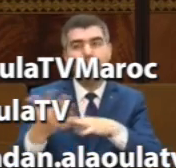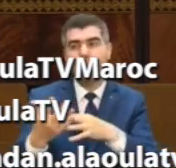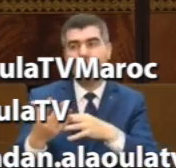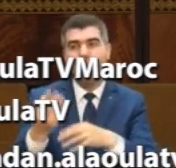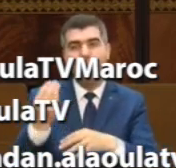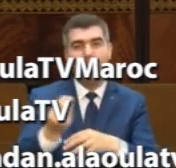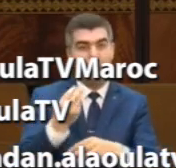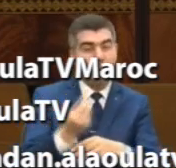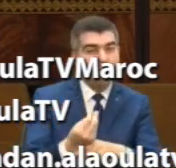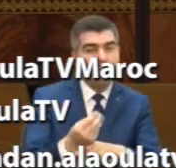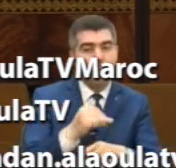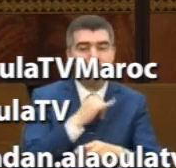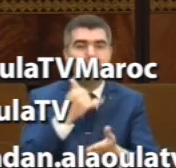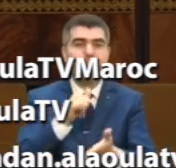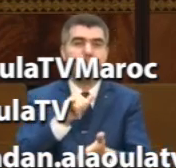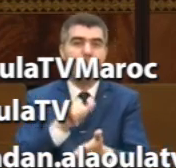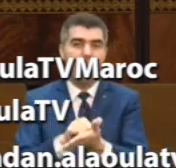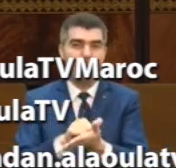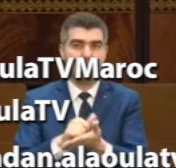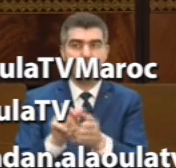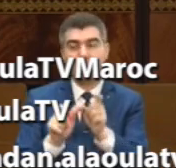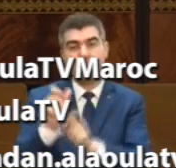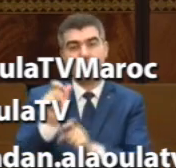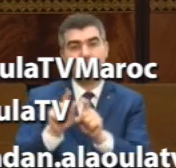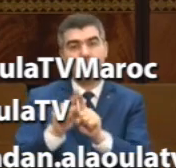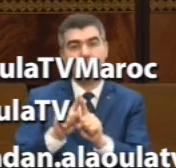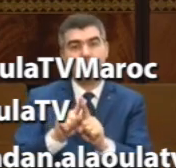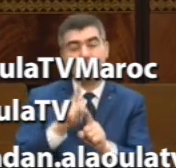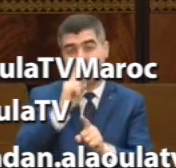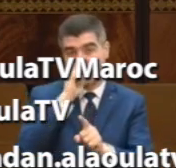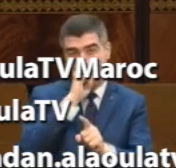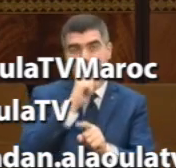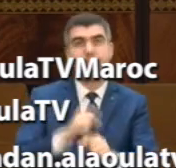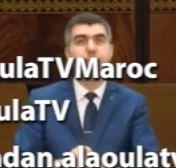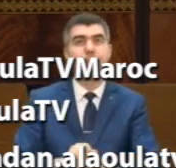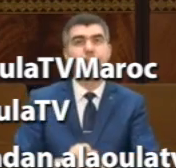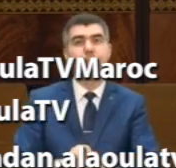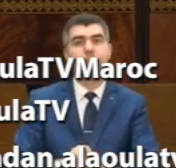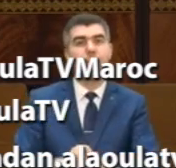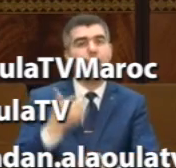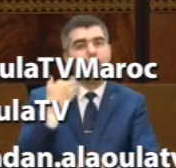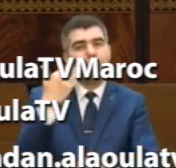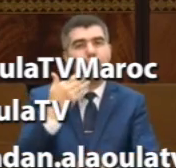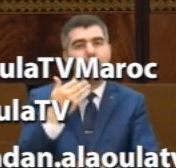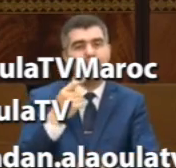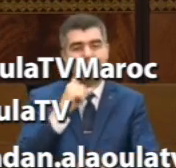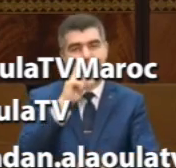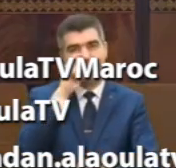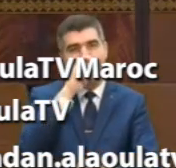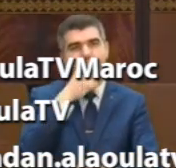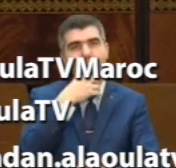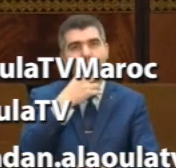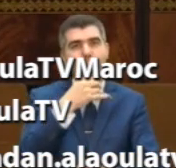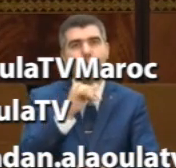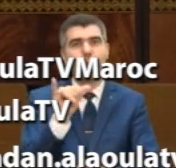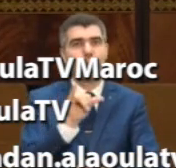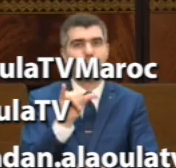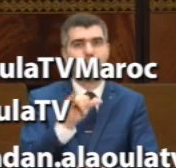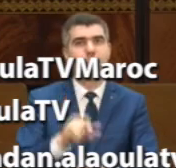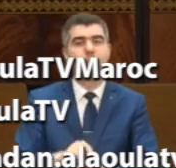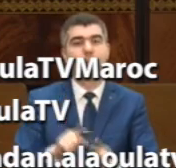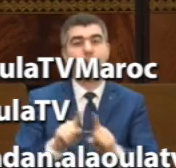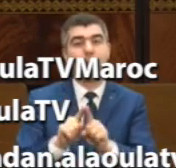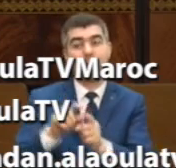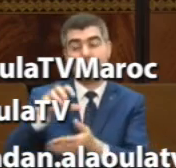الطلاق، والوفيات في حاله اذا كان الحمل في سن مبكره. والمؤسف من هذا كلها السيد الوزير ان هذه المناطق